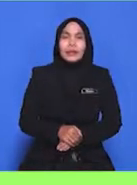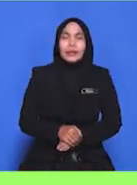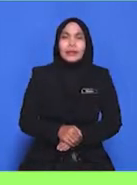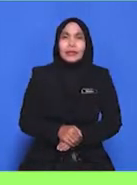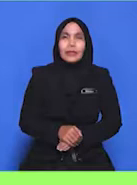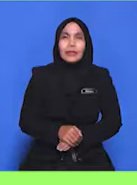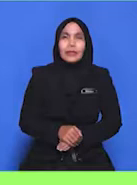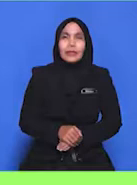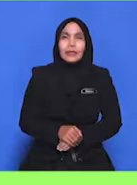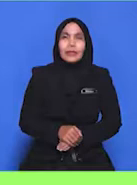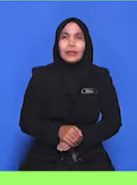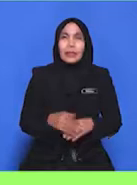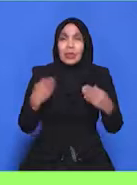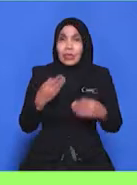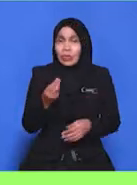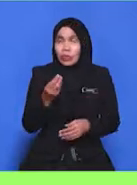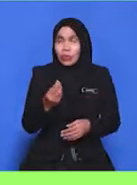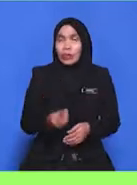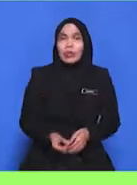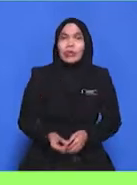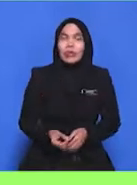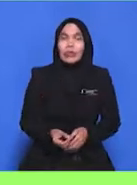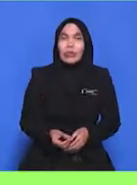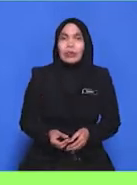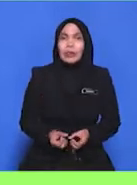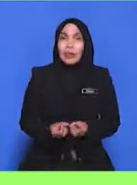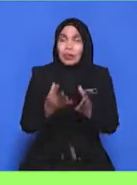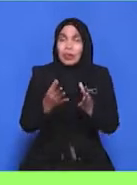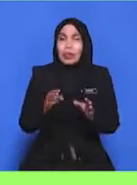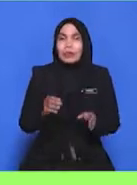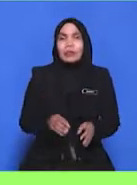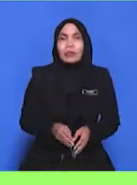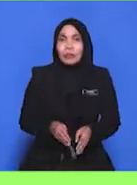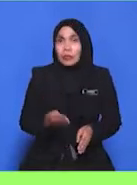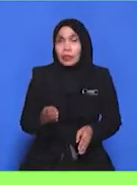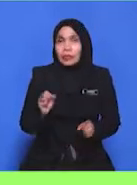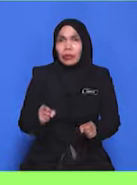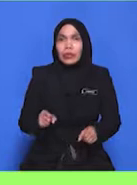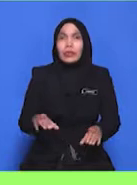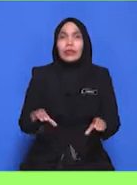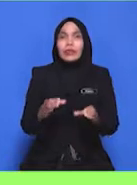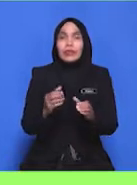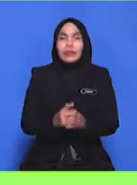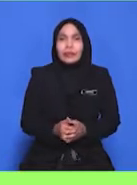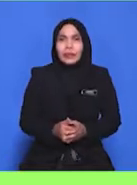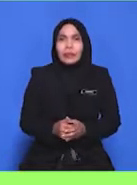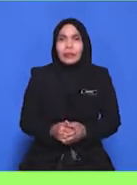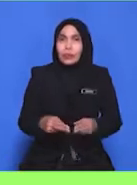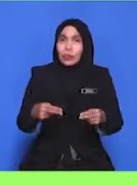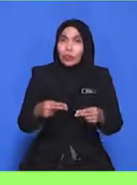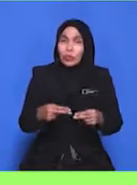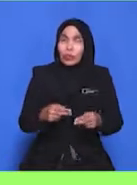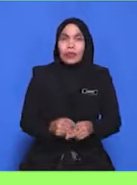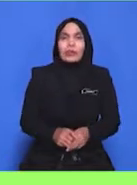maka macam-macam kita boleh buat dan rakyat pun boleh dapat manfaatnya. Hubungan erat